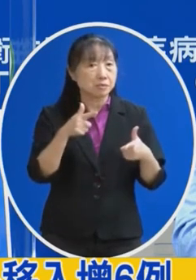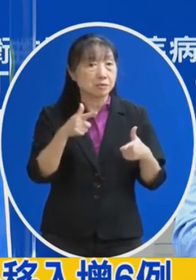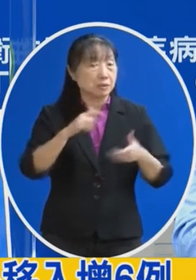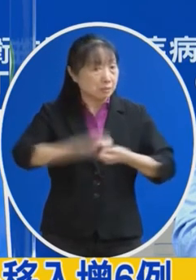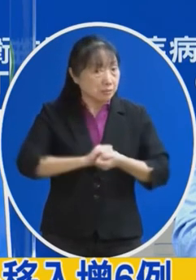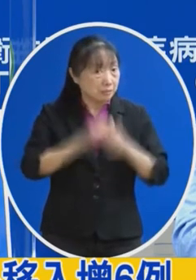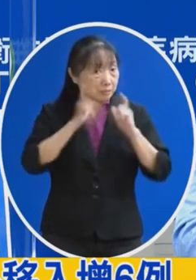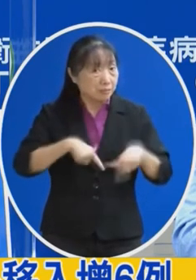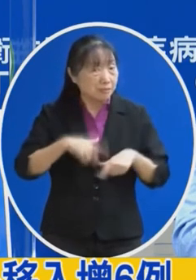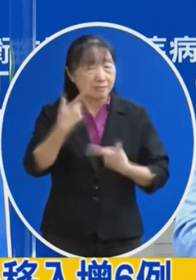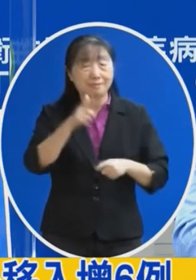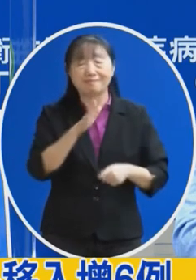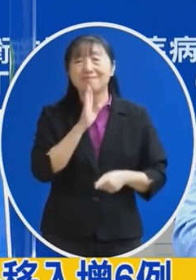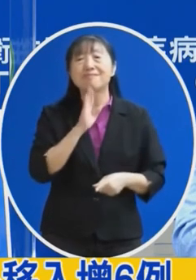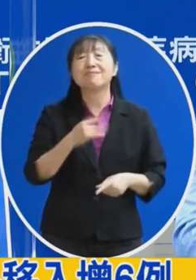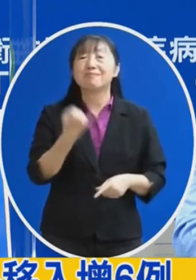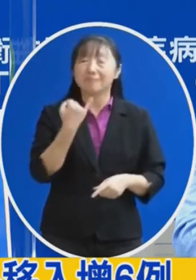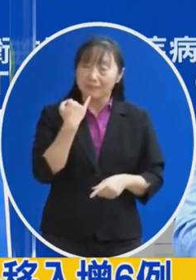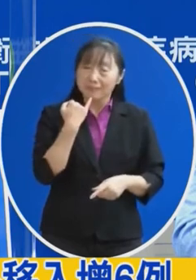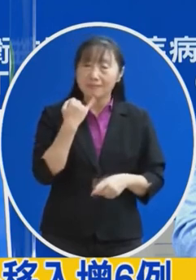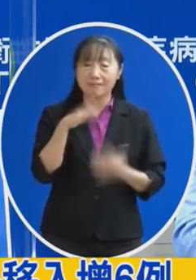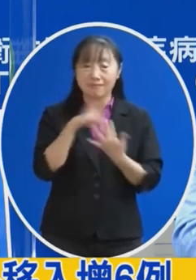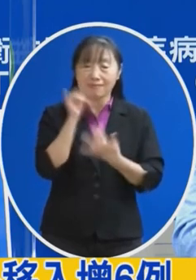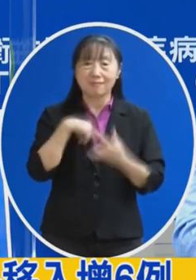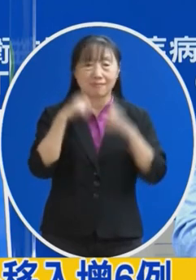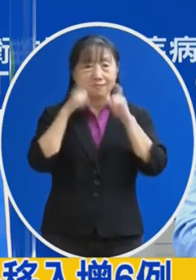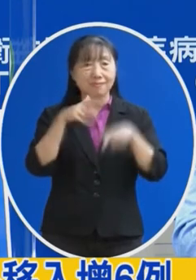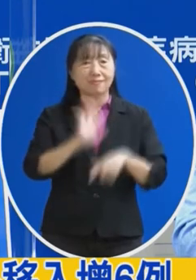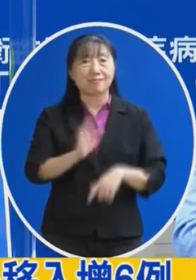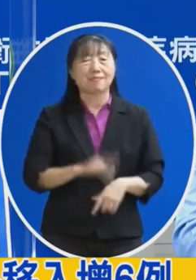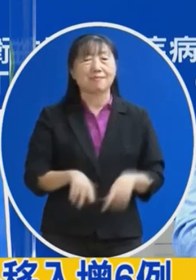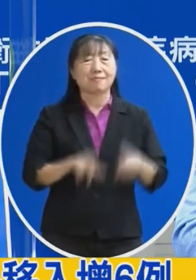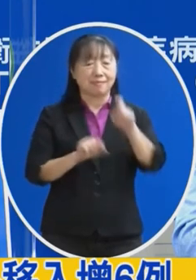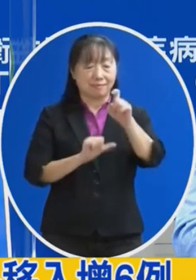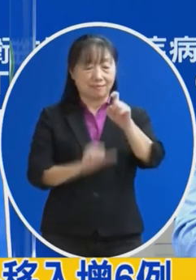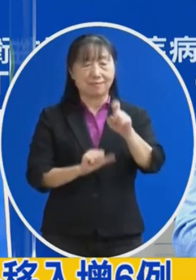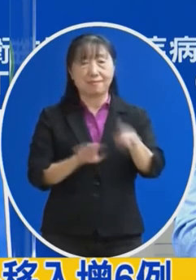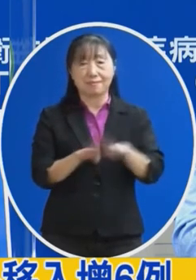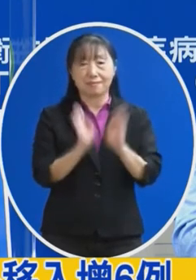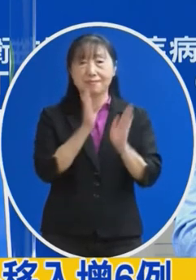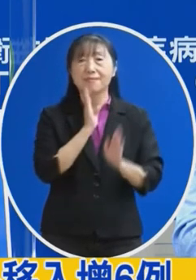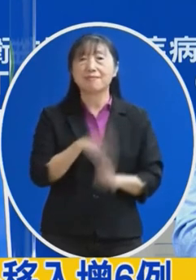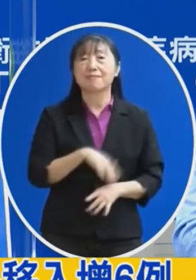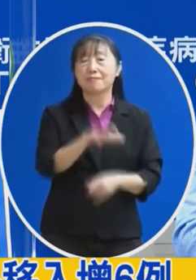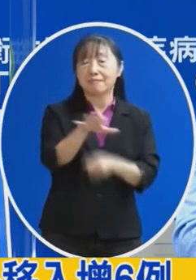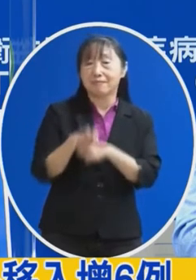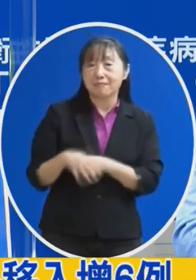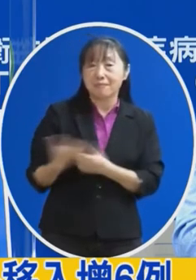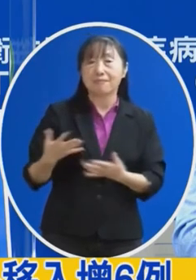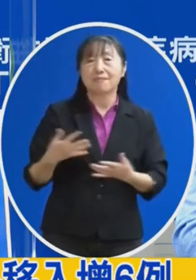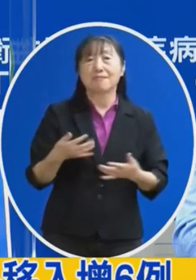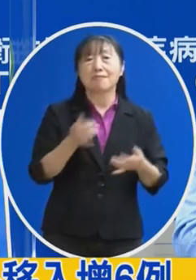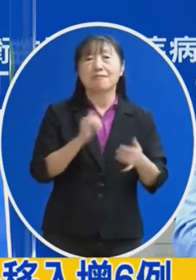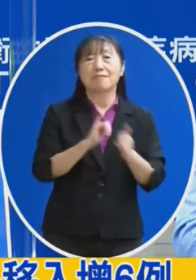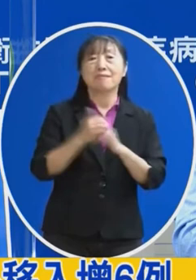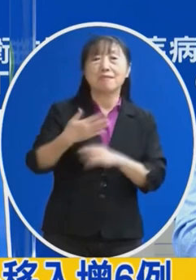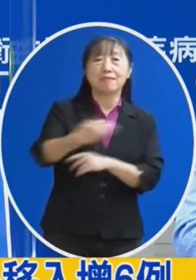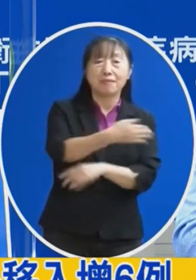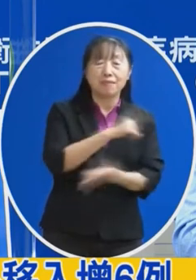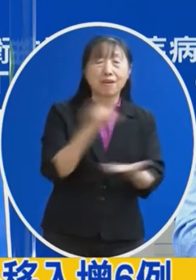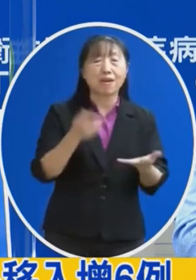戴。那我们从10月5号起，就是说第一个针对农林渔牧工作者于空旷